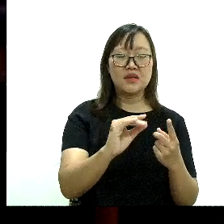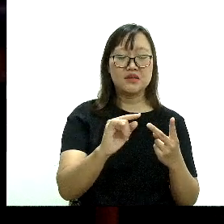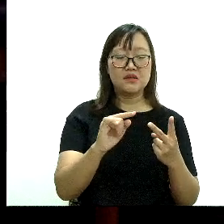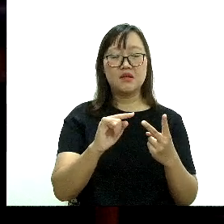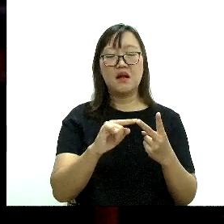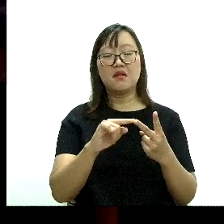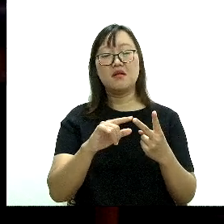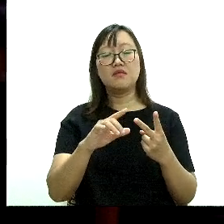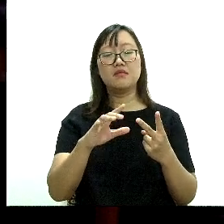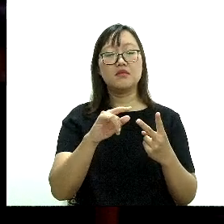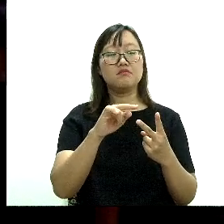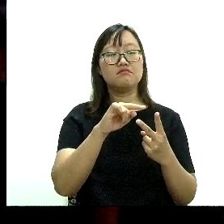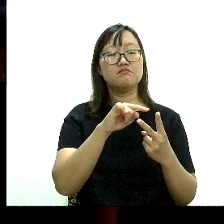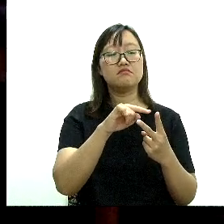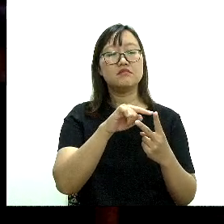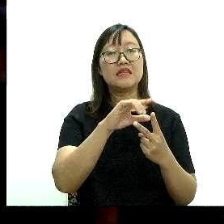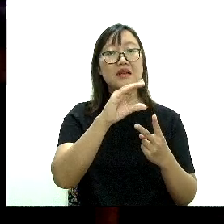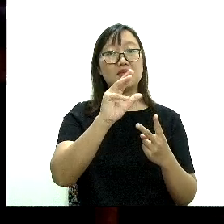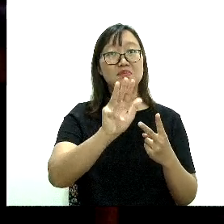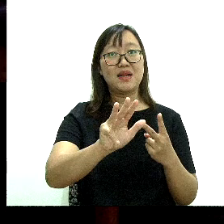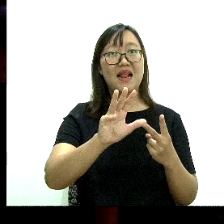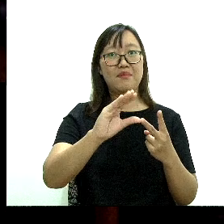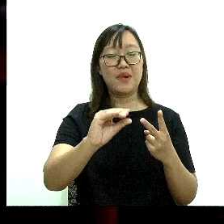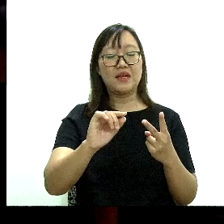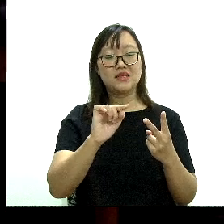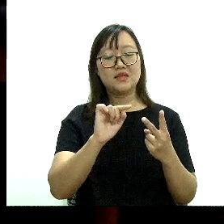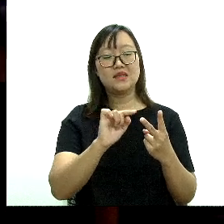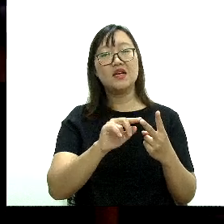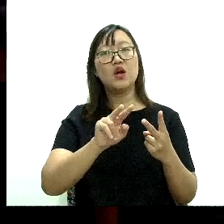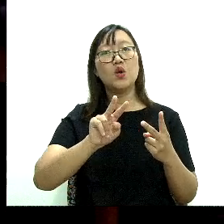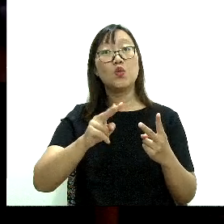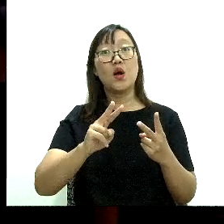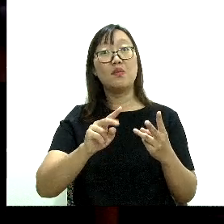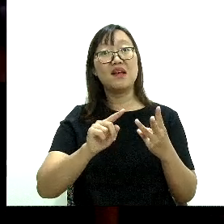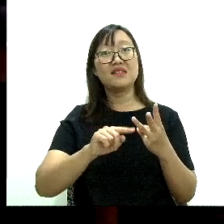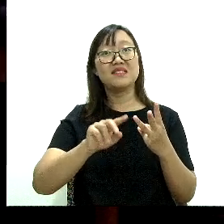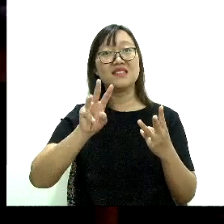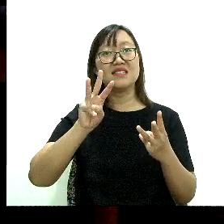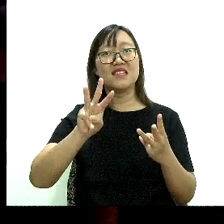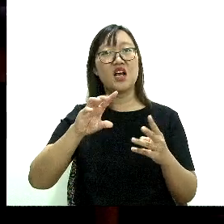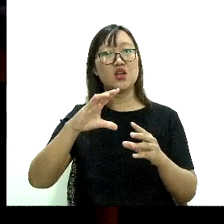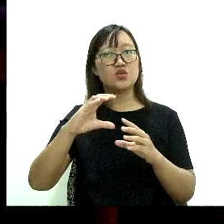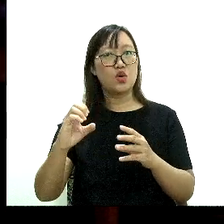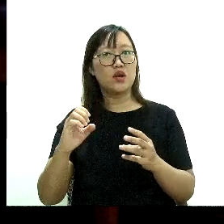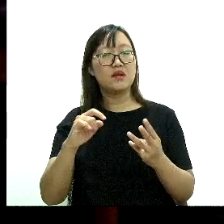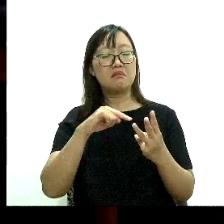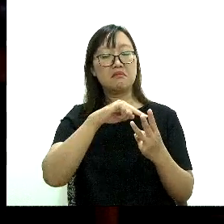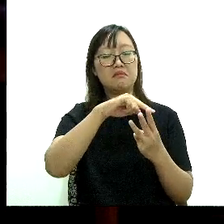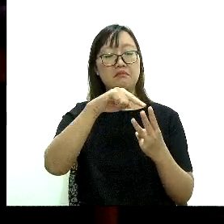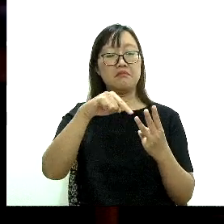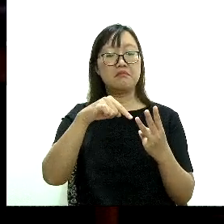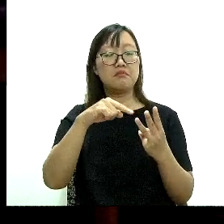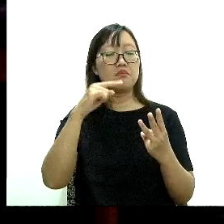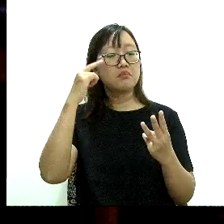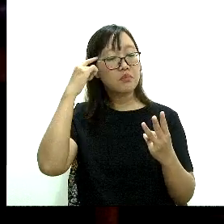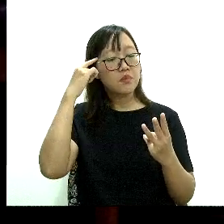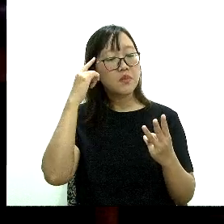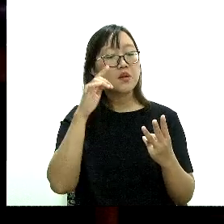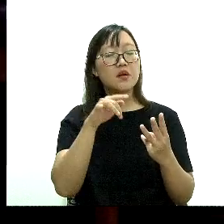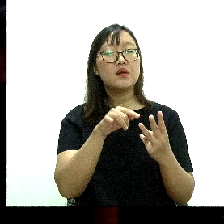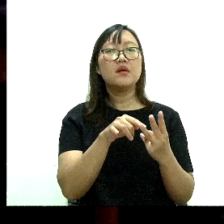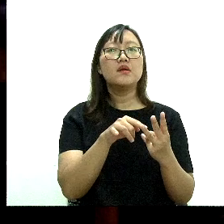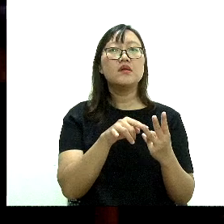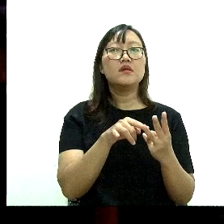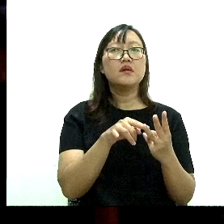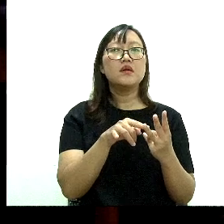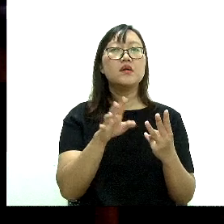12, dan 3 sore. Yang percaya bahwa tuannya akan memberikan apa yang pantas baginya, seperti yang